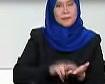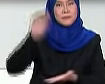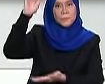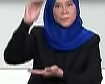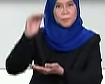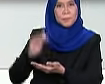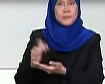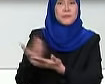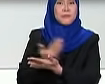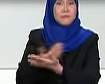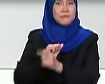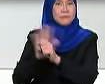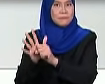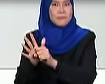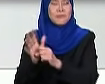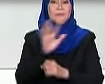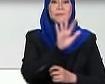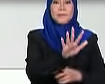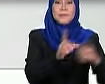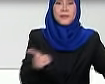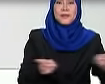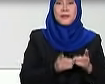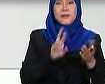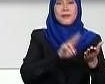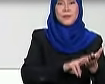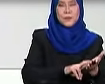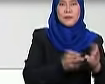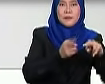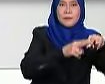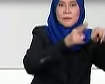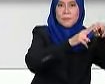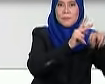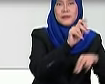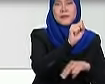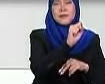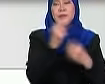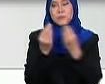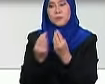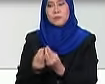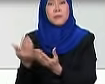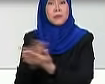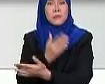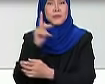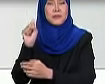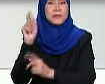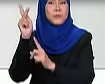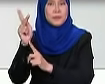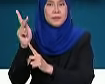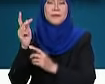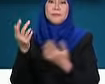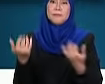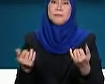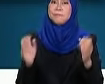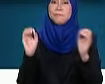kesbag Aduh hari ini mereka lima daerah merekatkan peningkatan cash jumlah cash baru di daerah qudratullah